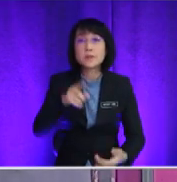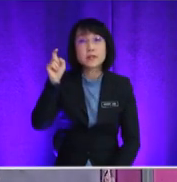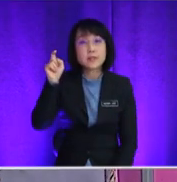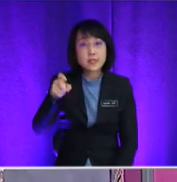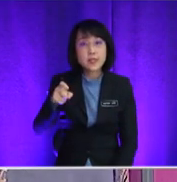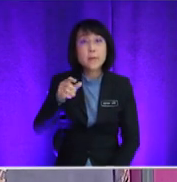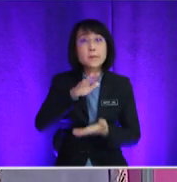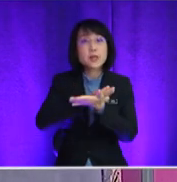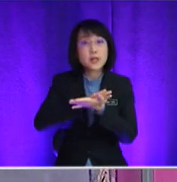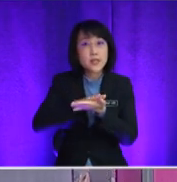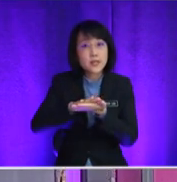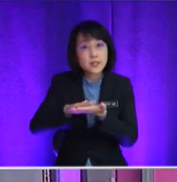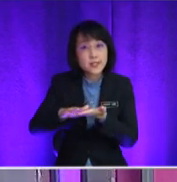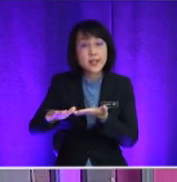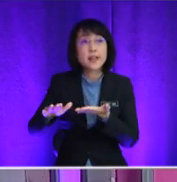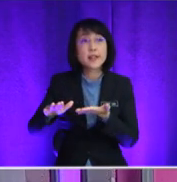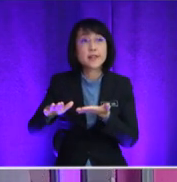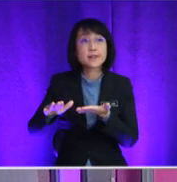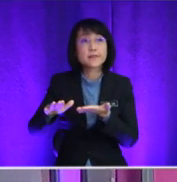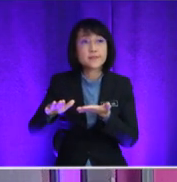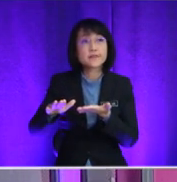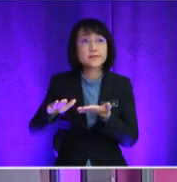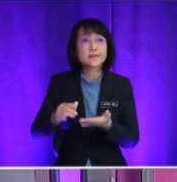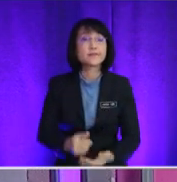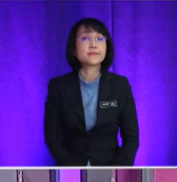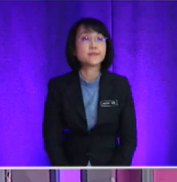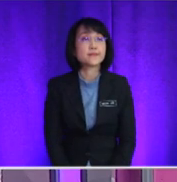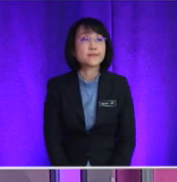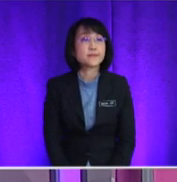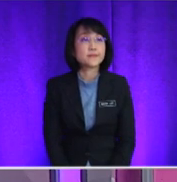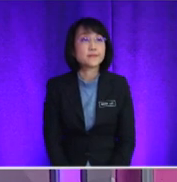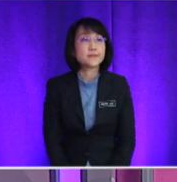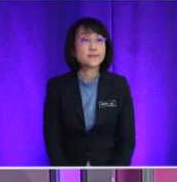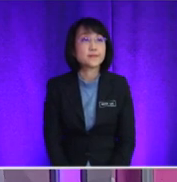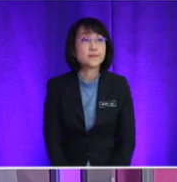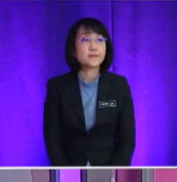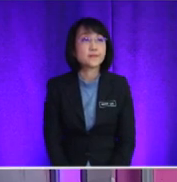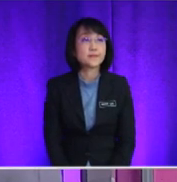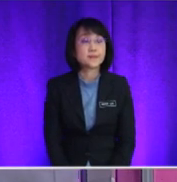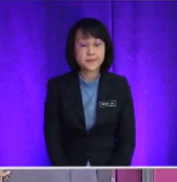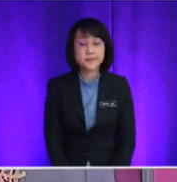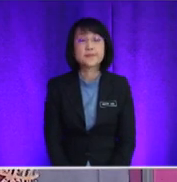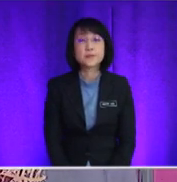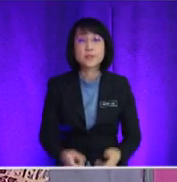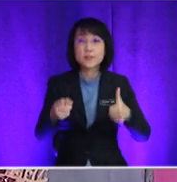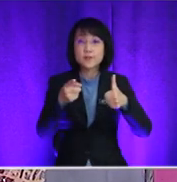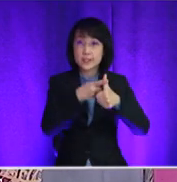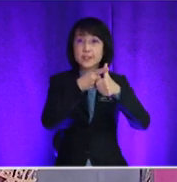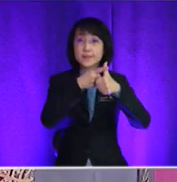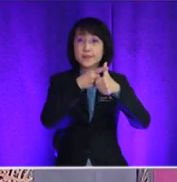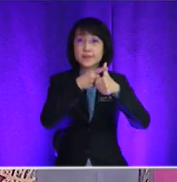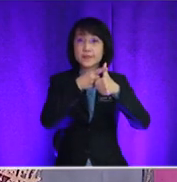pastikanlah dan juga semasa penyimpanan makanan yaitu istilah yang pertama seterusnya